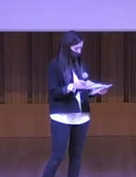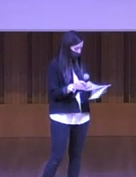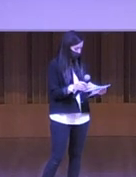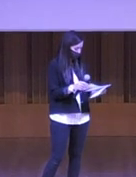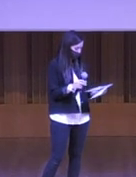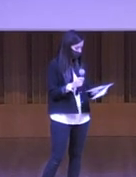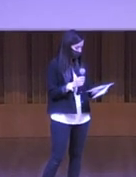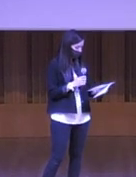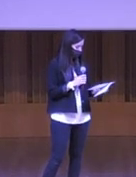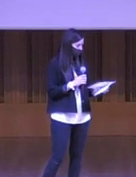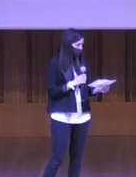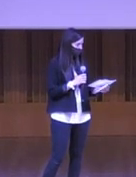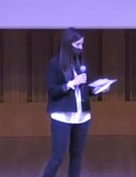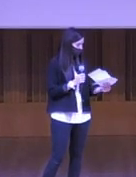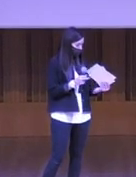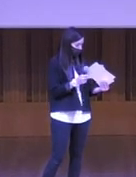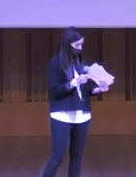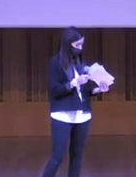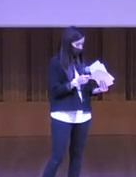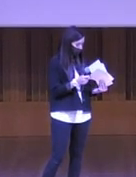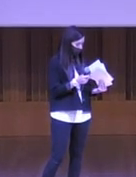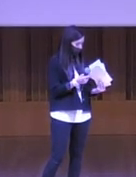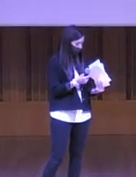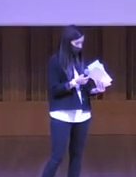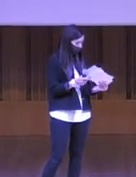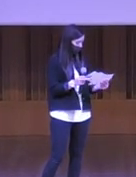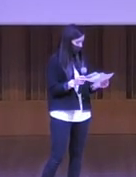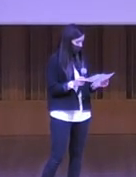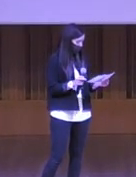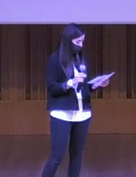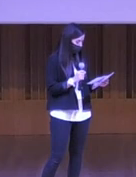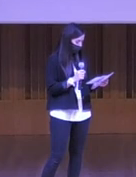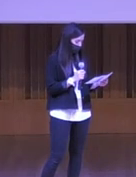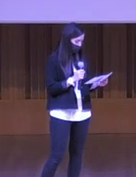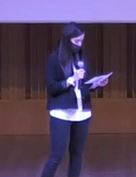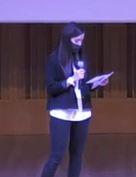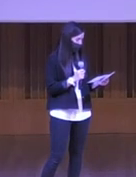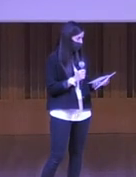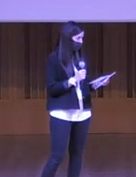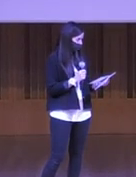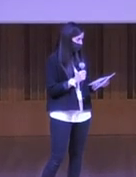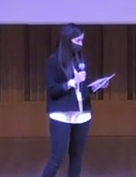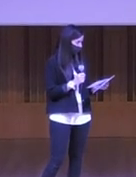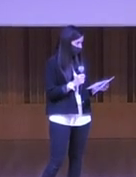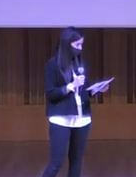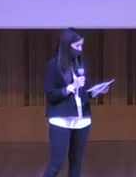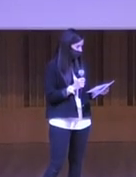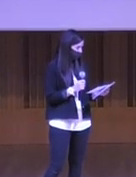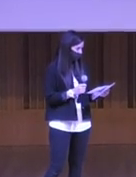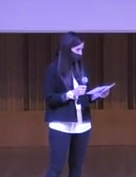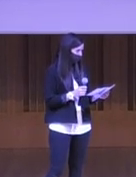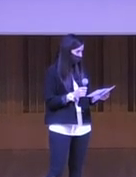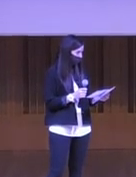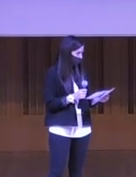aquells àmbits on anem molt arran i podem, diguéssim, no plantar, doncs no, plantarem. Però teníem molt present aquest joc en tot el, projecte de